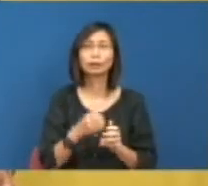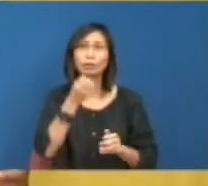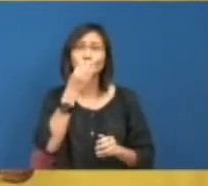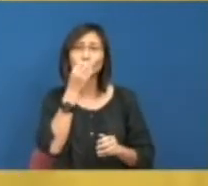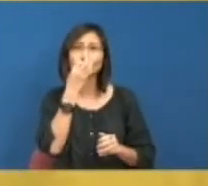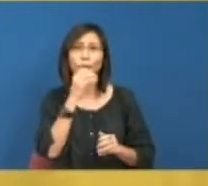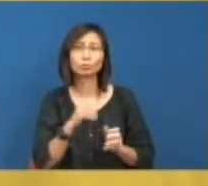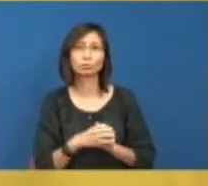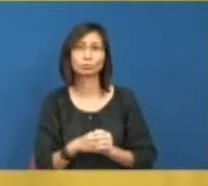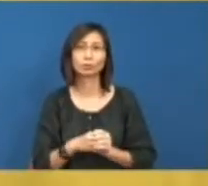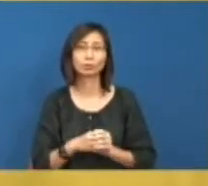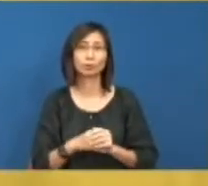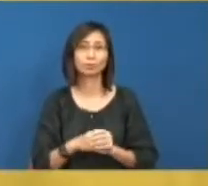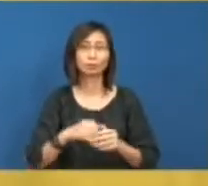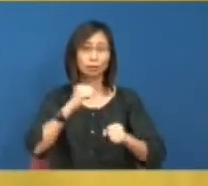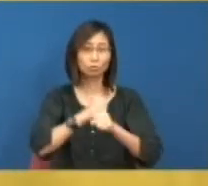民總產值嘅